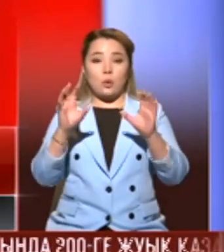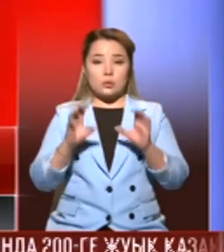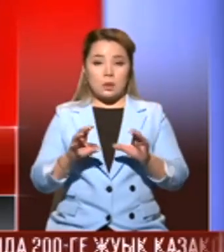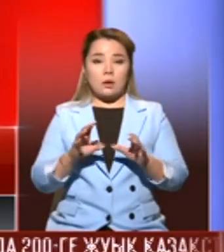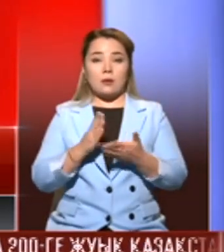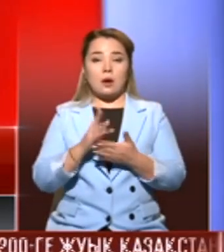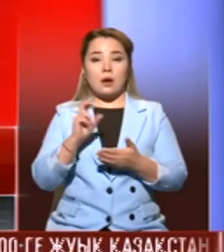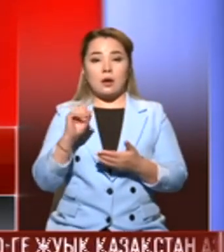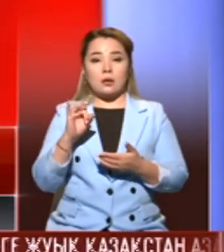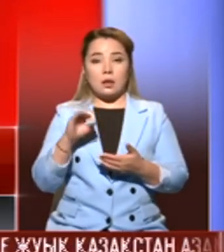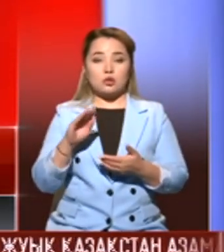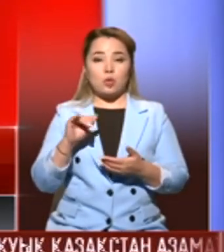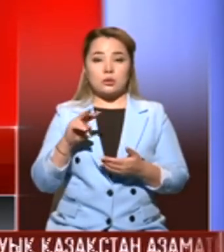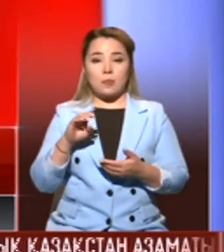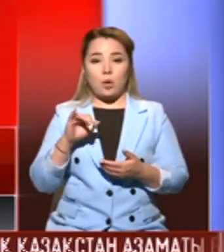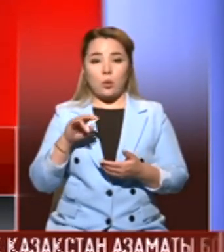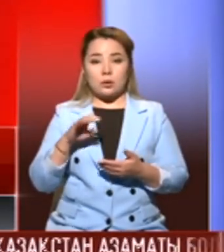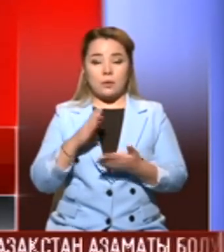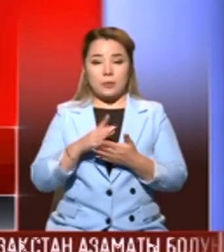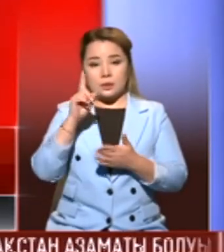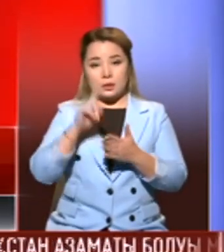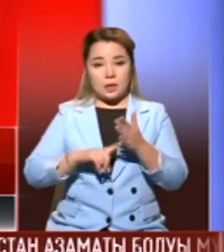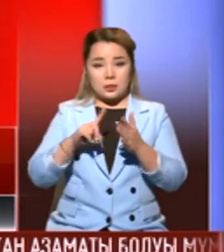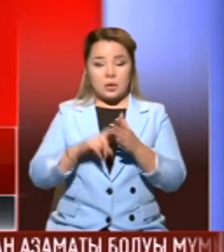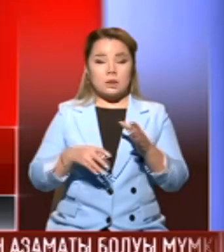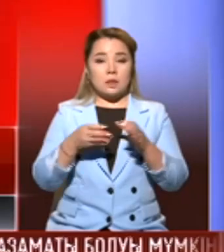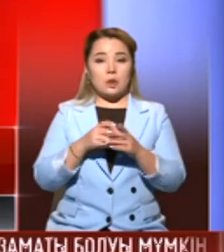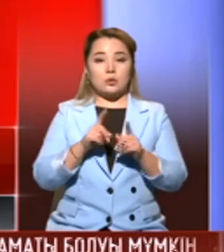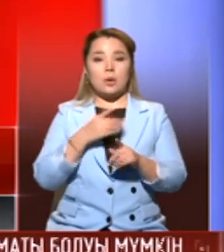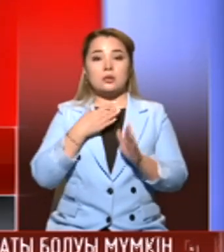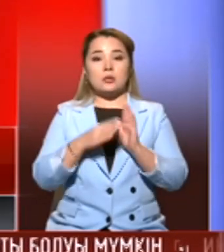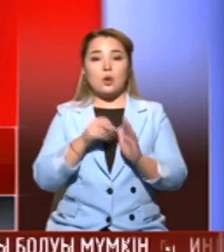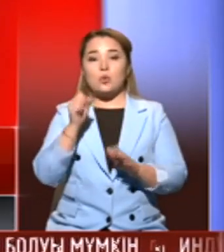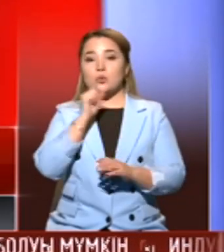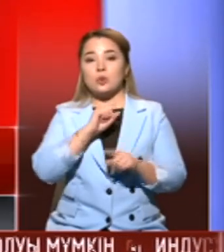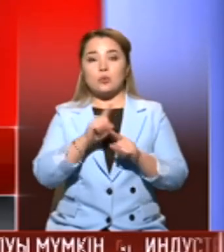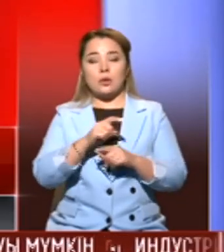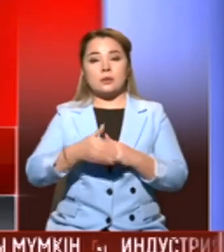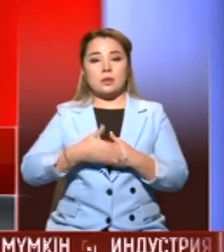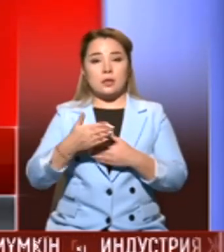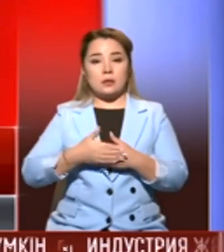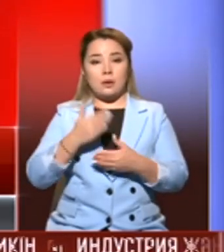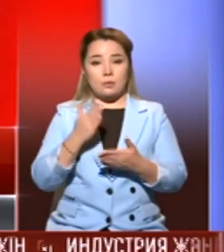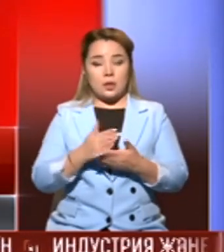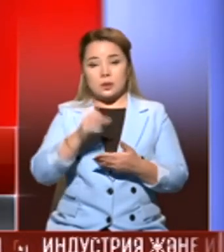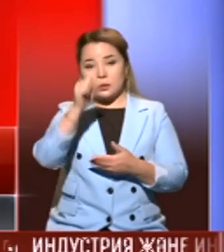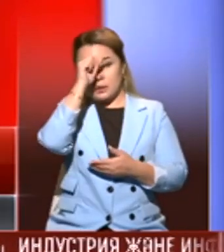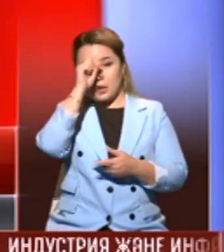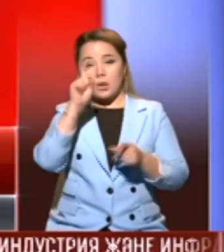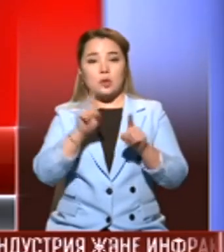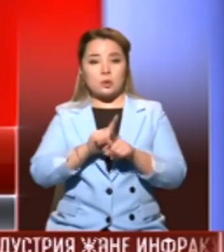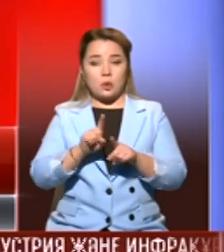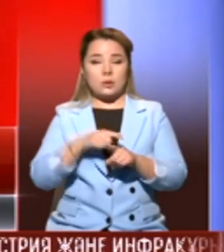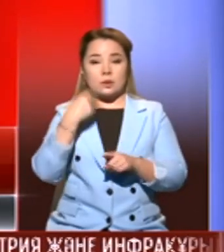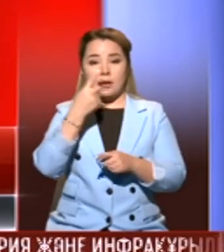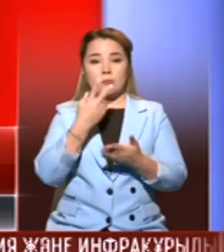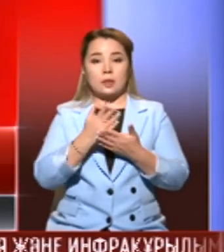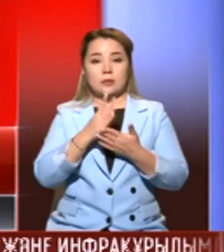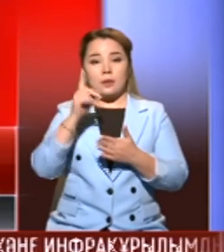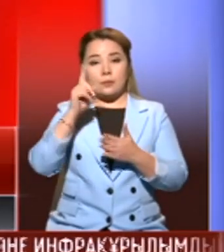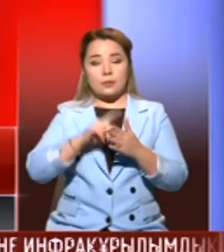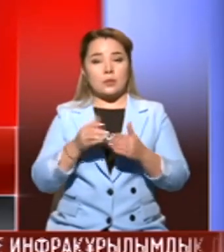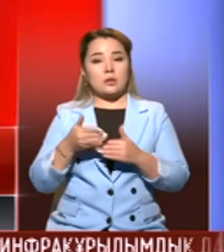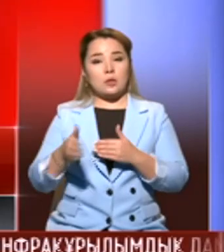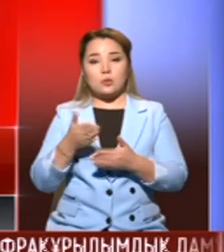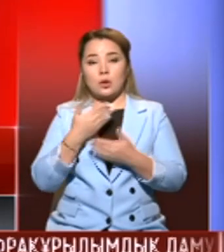Қайрат Жолдыбайұлы ағамыз айтқандай, жаңағы діни тұрғыдан да дауыс ұрлау күнә деді ғой. Ондай тұстары да бар да. Енді мен жаңағы діни несіне тартып